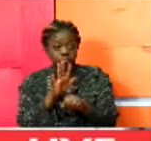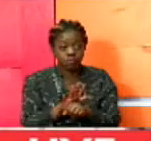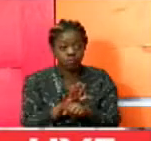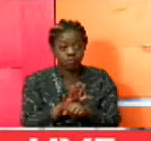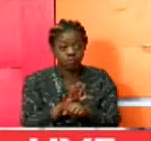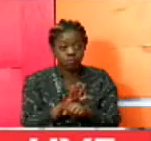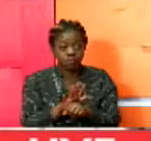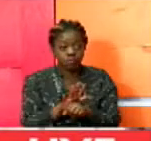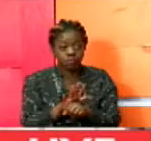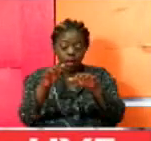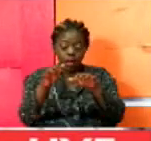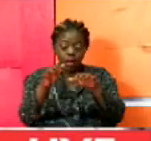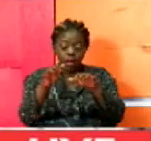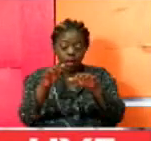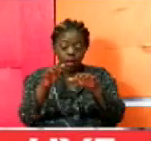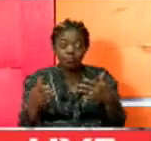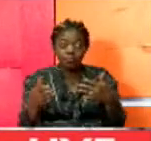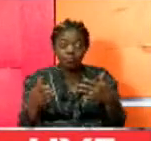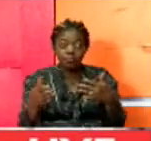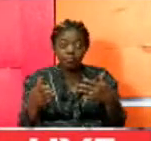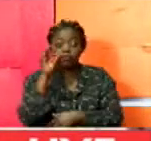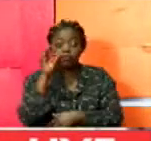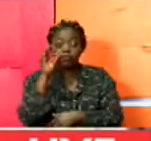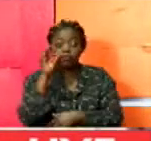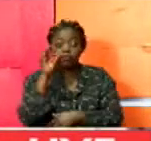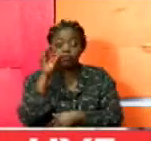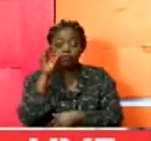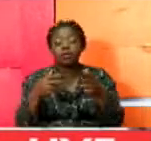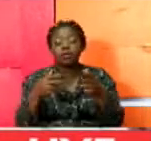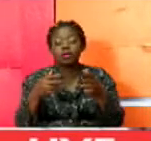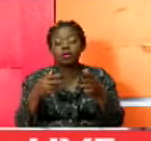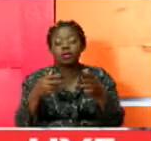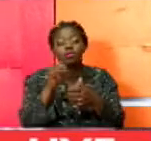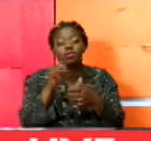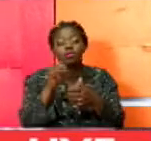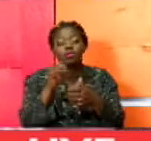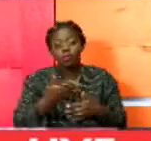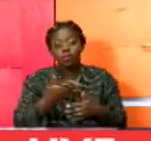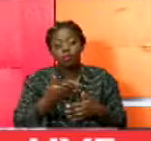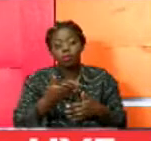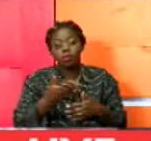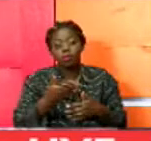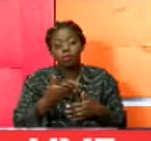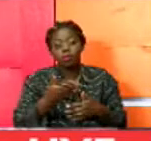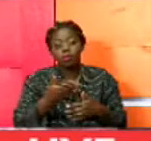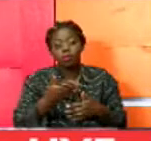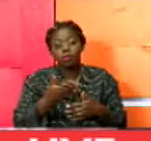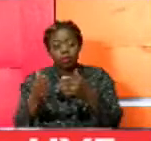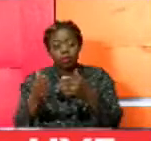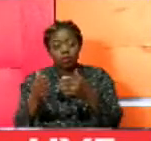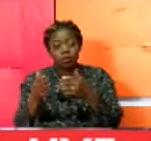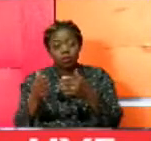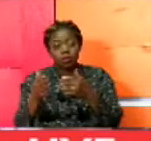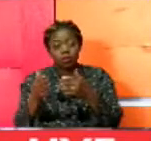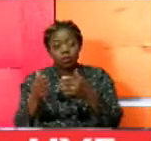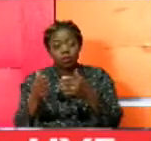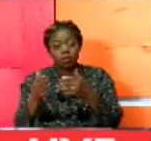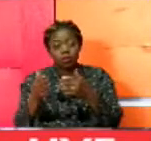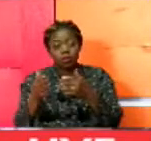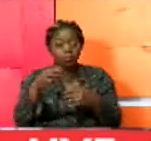Yalimu limi wa mwanyi nyo. Nechumache mwanyi. Chaliwe waka. Kuno baagattako obulabirizi okuva mu bakulu